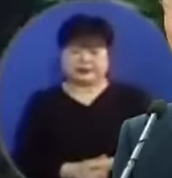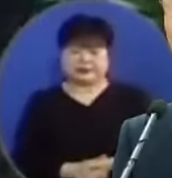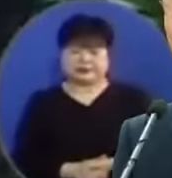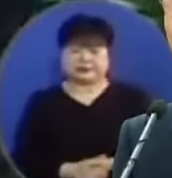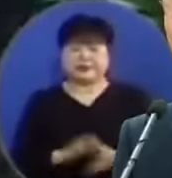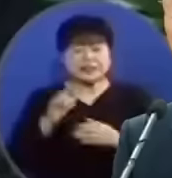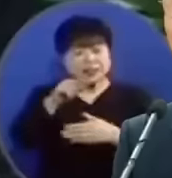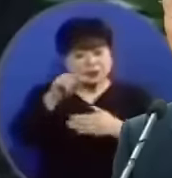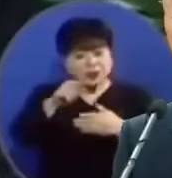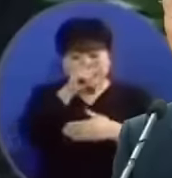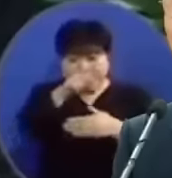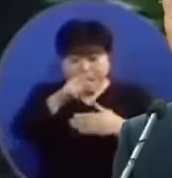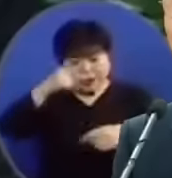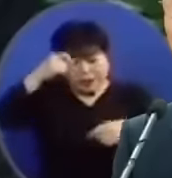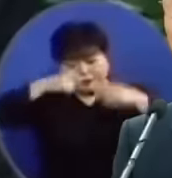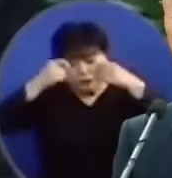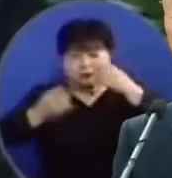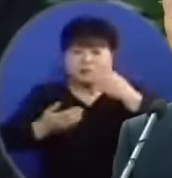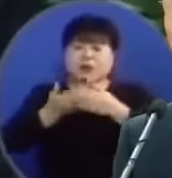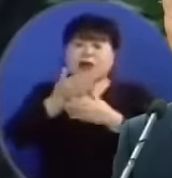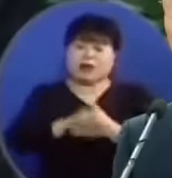이 세상에 마음에 슬퍼지고